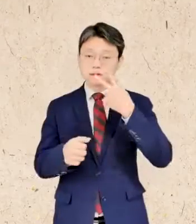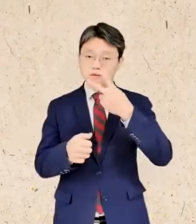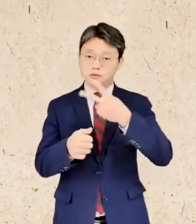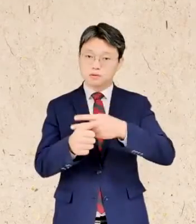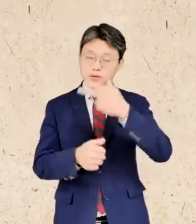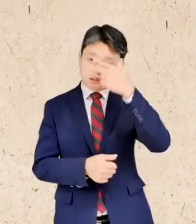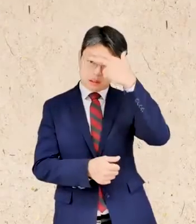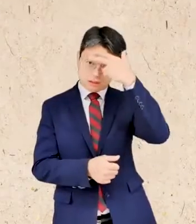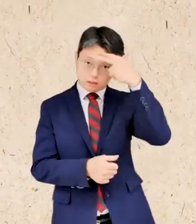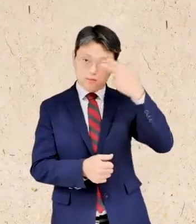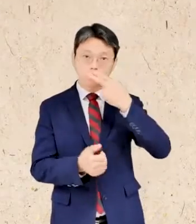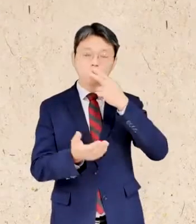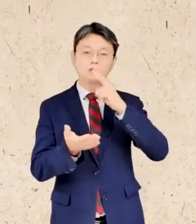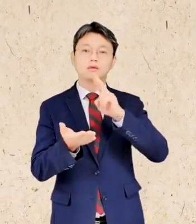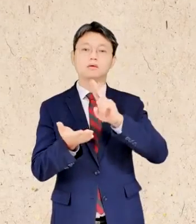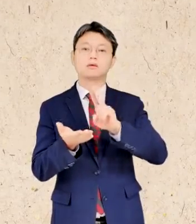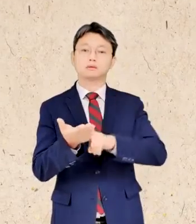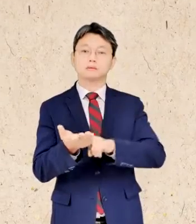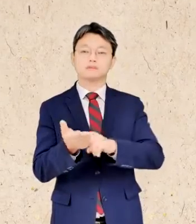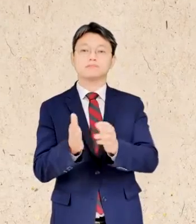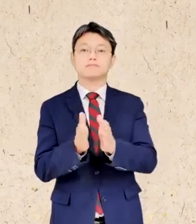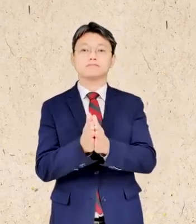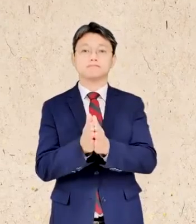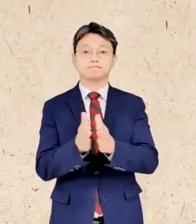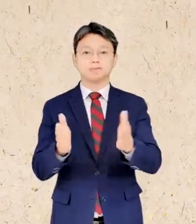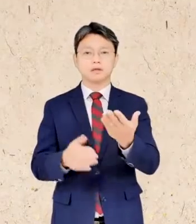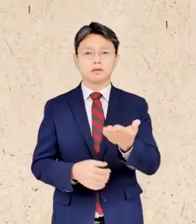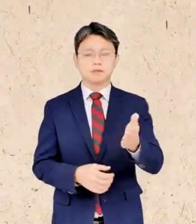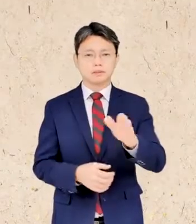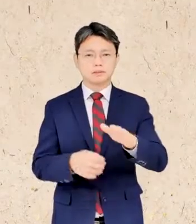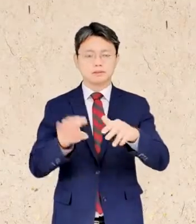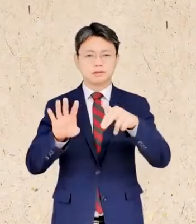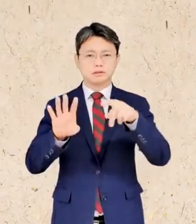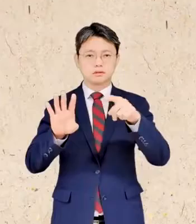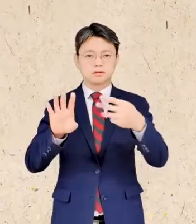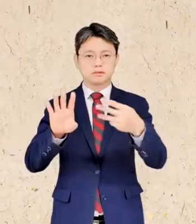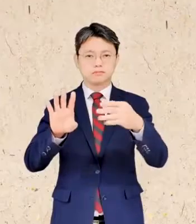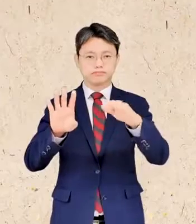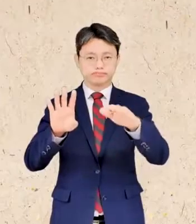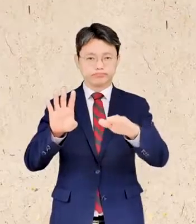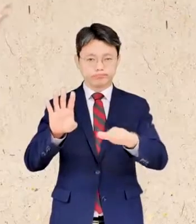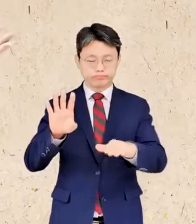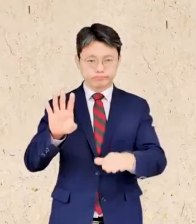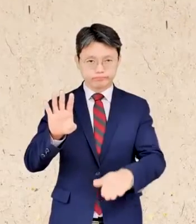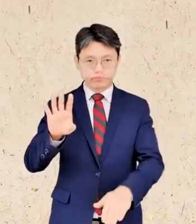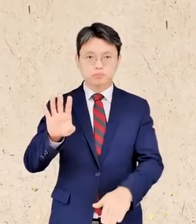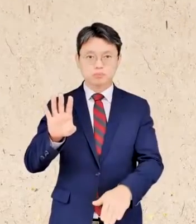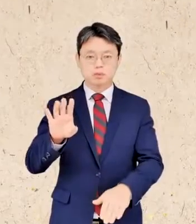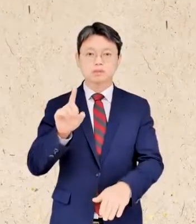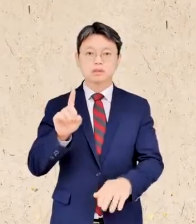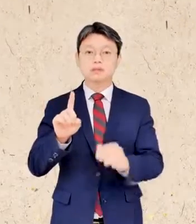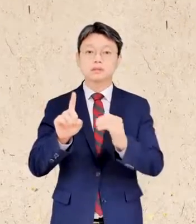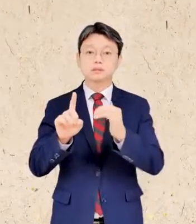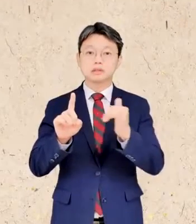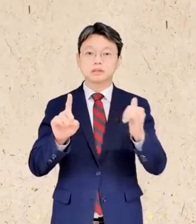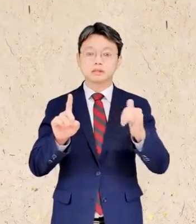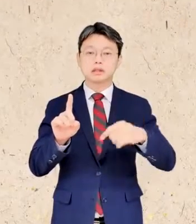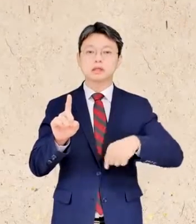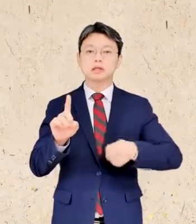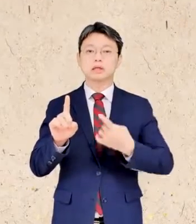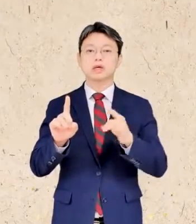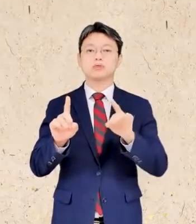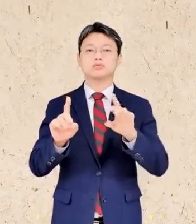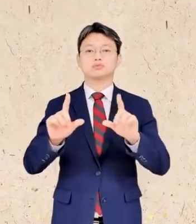빌레몬서는 바울과 디모데가 편지한다고 시작하고 있습니다. 하지만 4절부터 나머지 서신 전체에 걸쳐